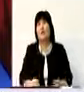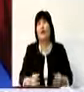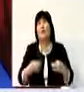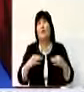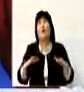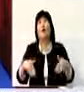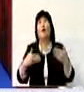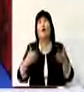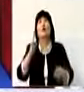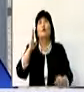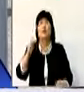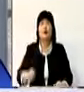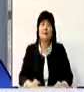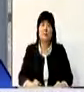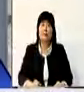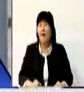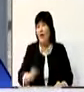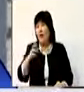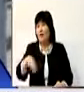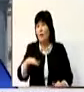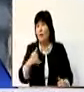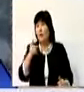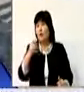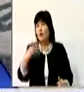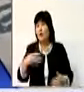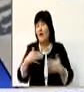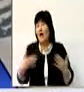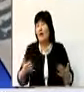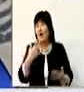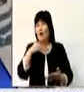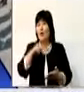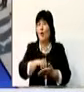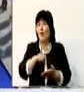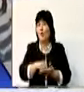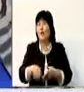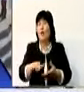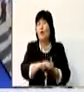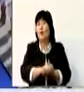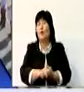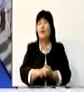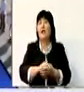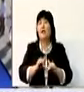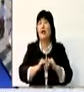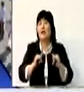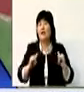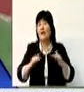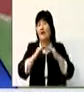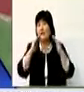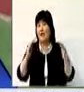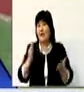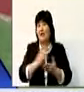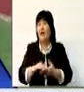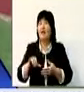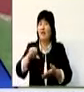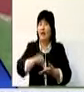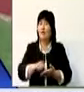Мереке құтты болсын. Елімізде бүгінде 130-дан астам ұлт пен ұлыс өкілдері достық атты ынтымағы ұйысқан шаңырақтың астында тату